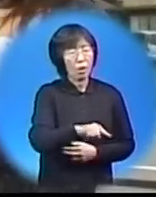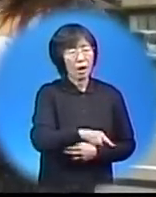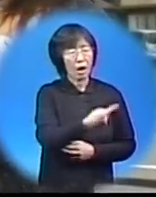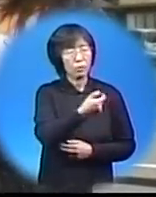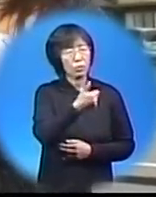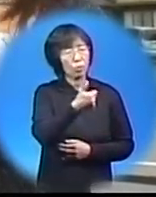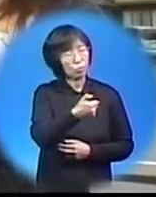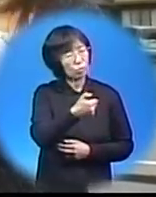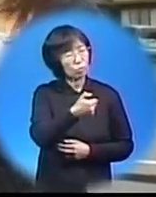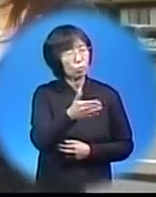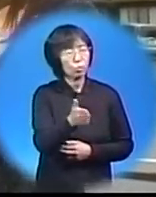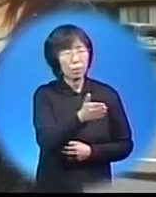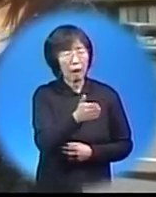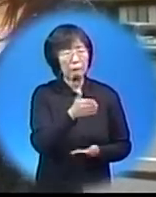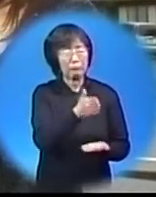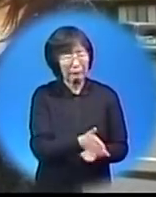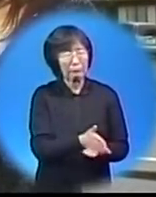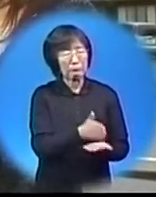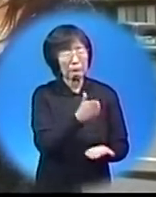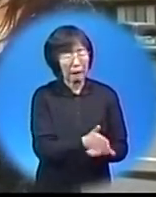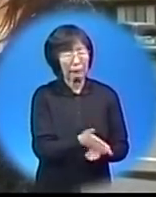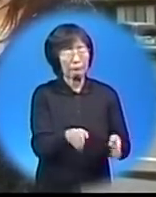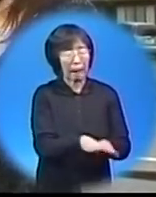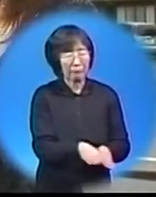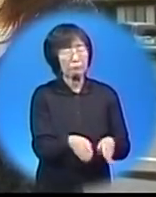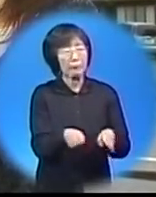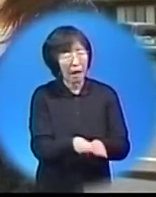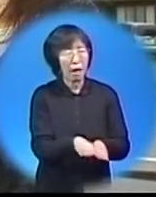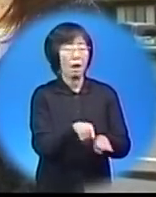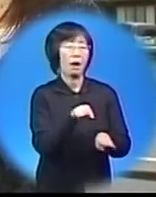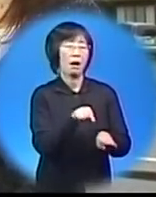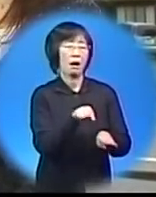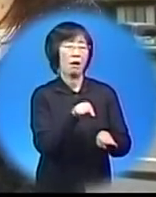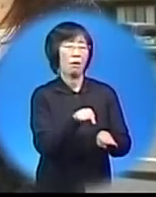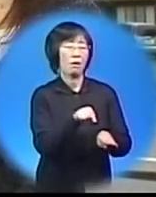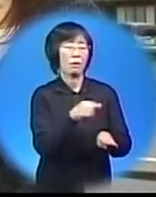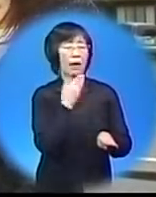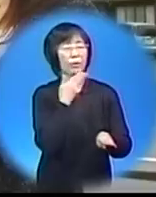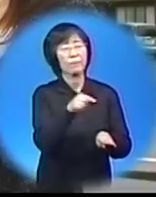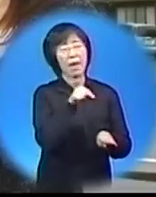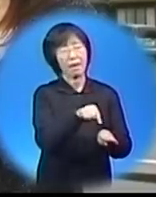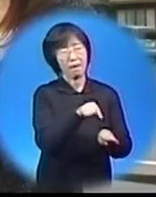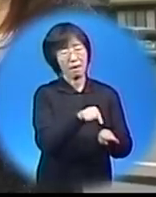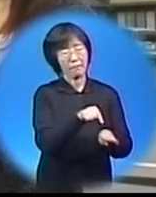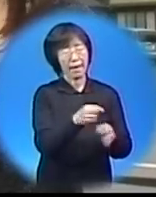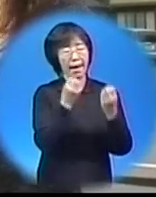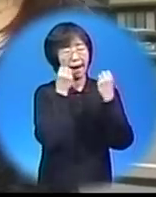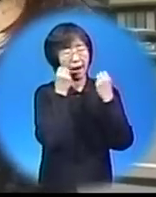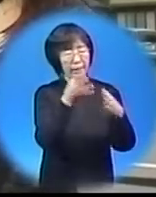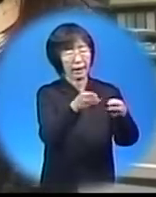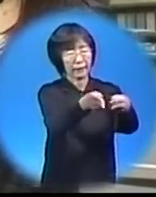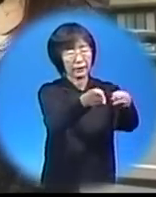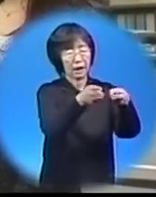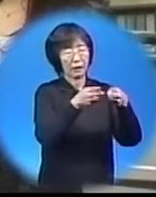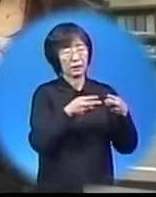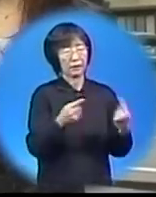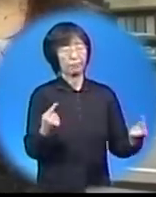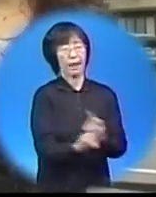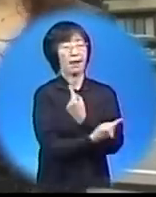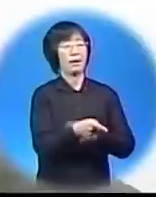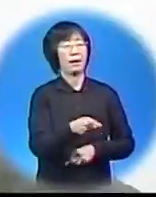回ぐらい列車が運休することになったもんだからね、これではいかんということで新居に掛け替えることになりました。